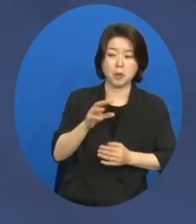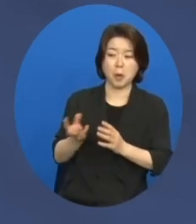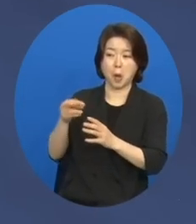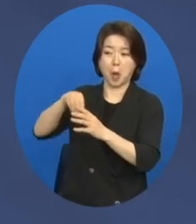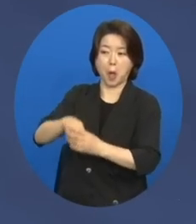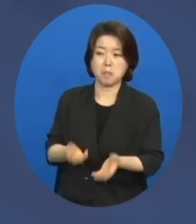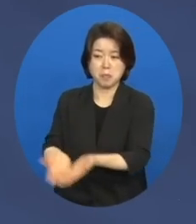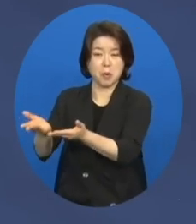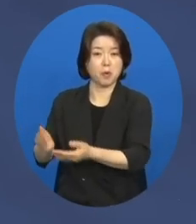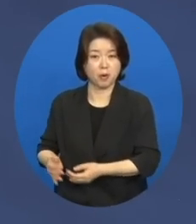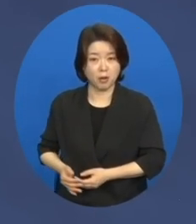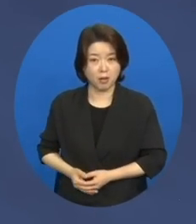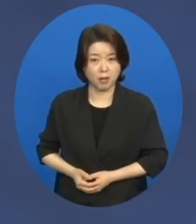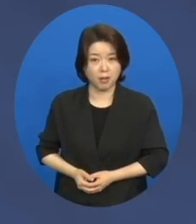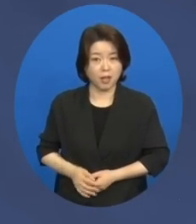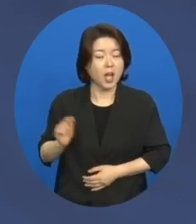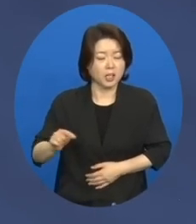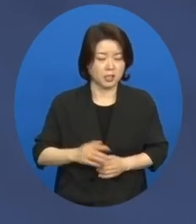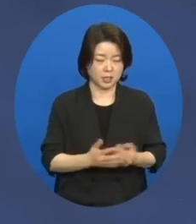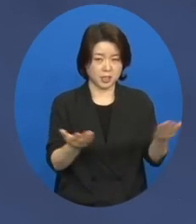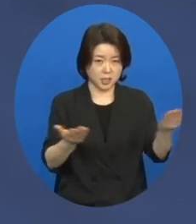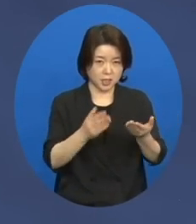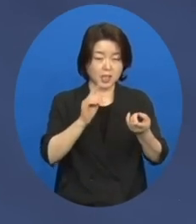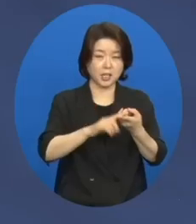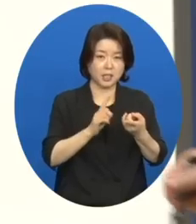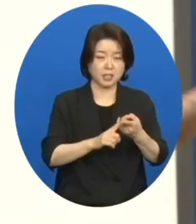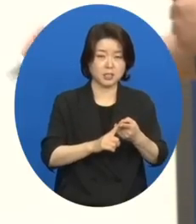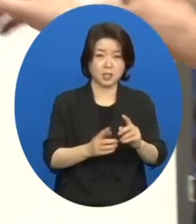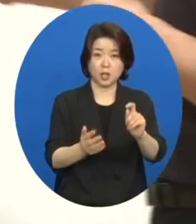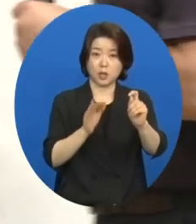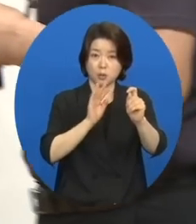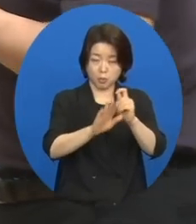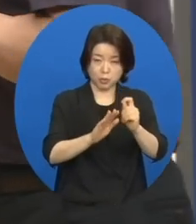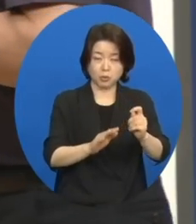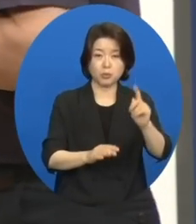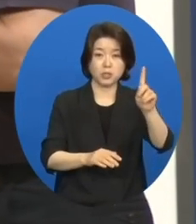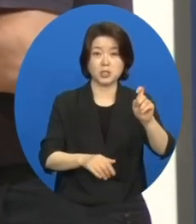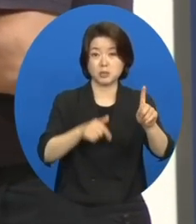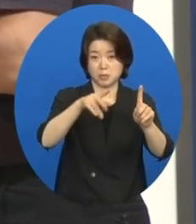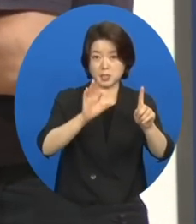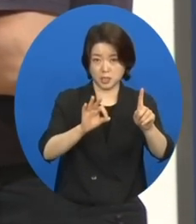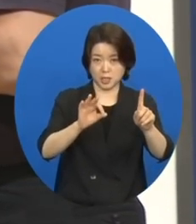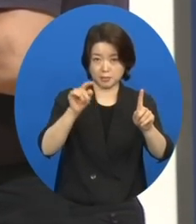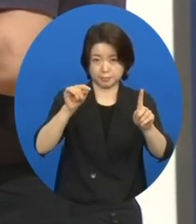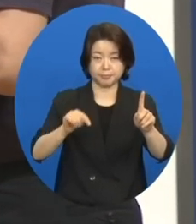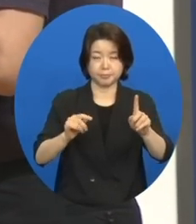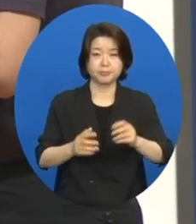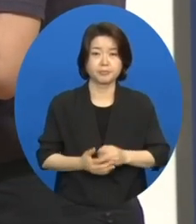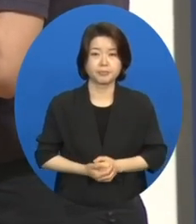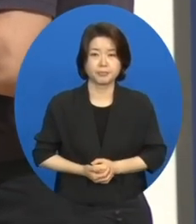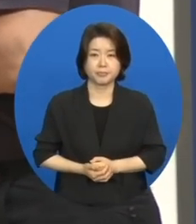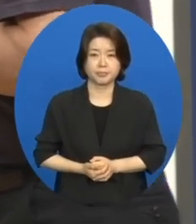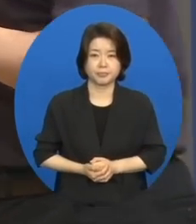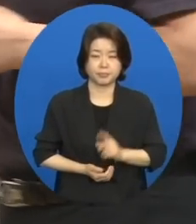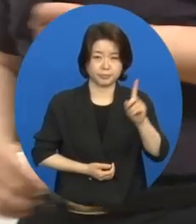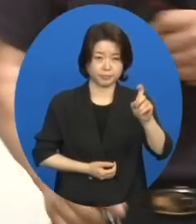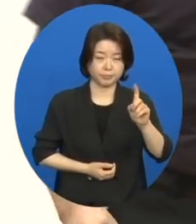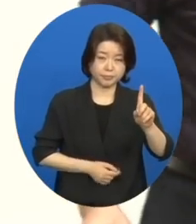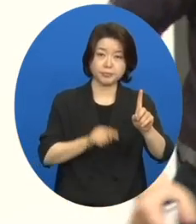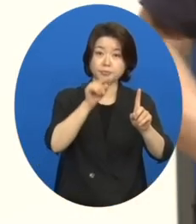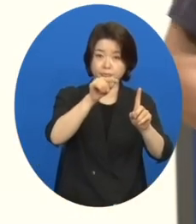자, 그러면 여기 이 일에 대하여 고린도 후서 11장, 고린도 후서